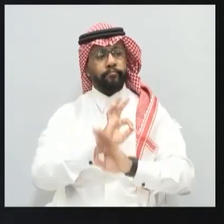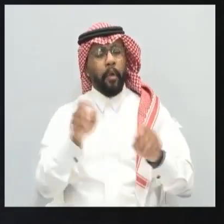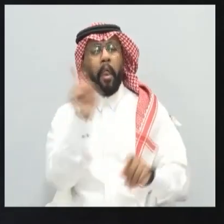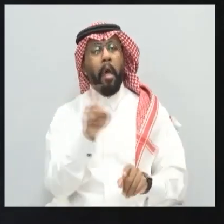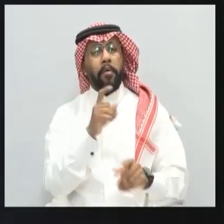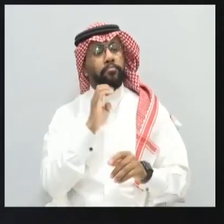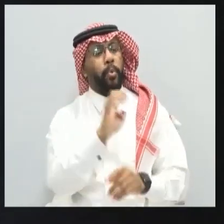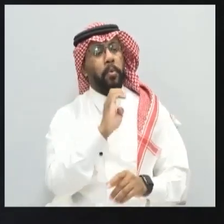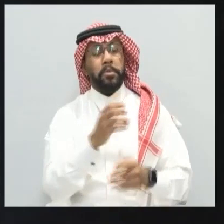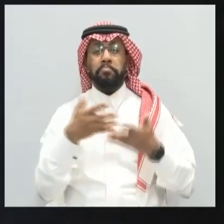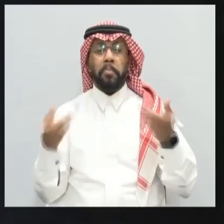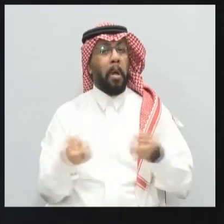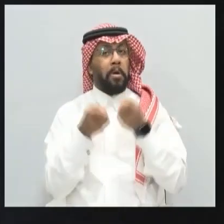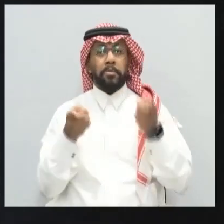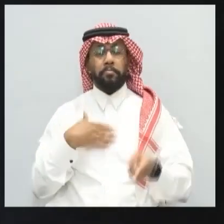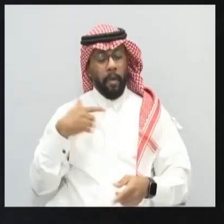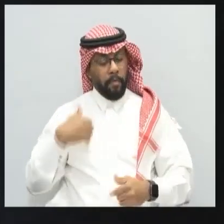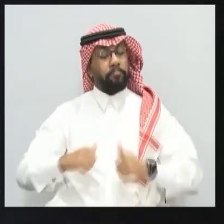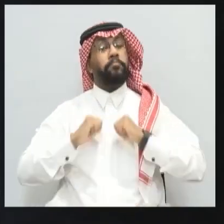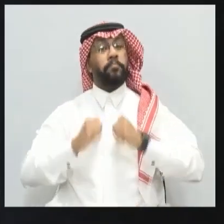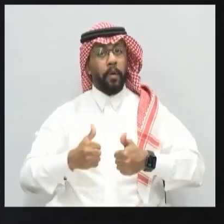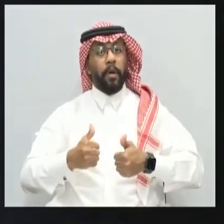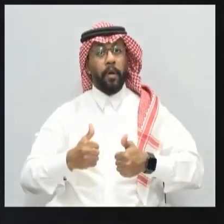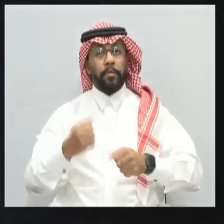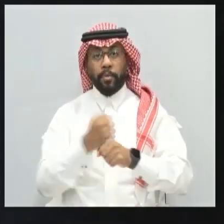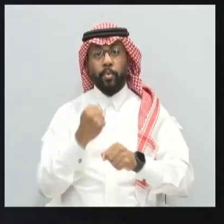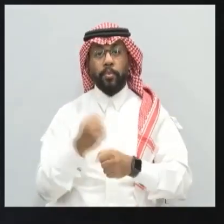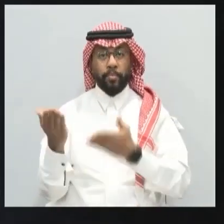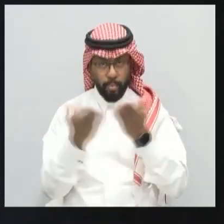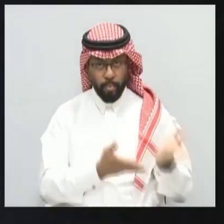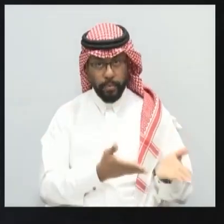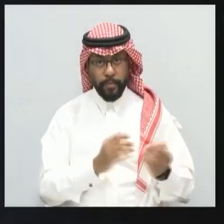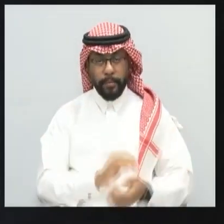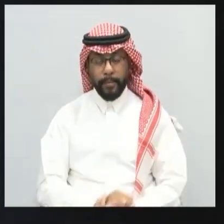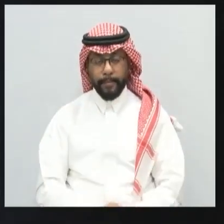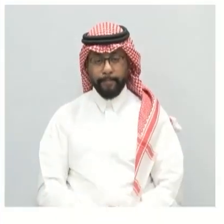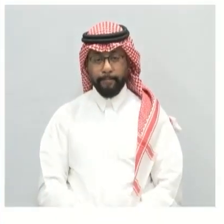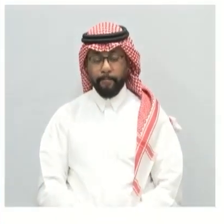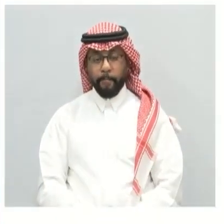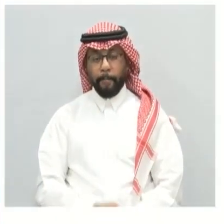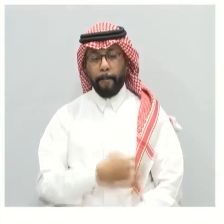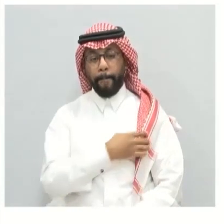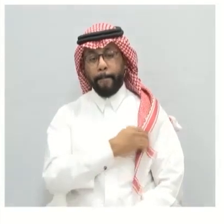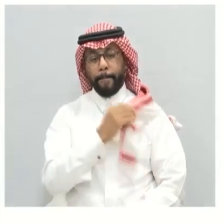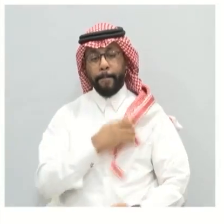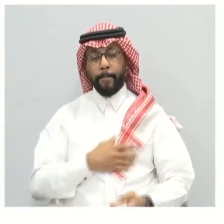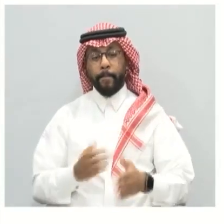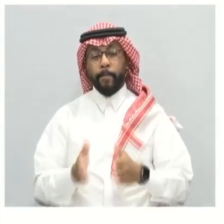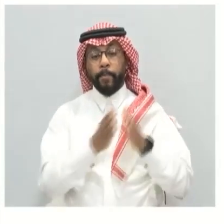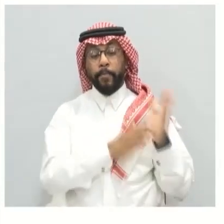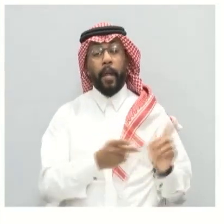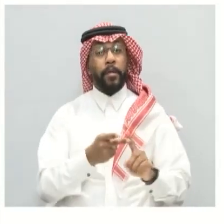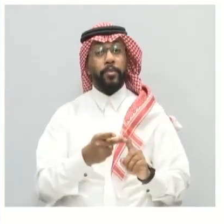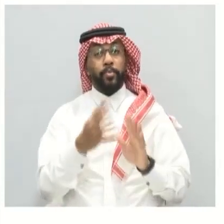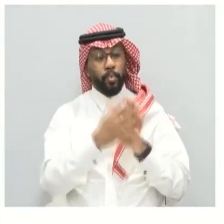الشخصيه حتى تبين لهم انك فعلا الشخص المناسب لتلك الوظيفه كذلك